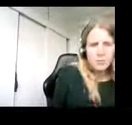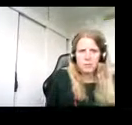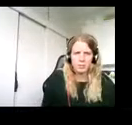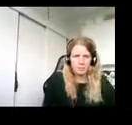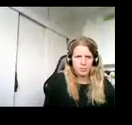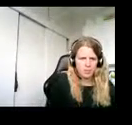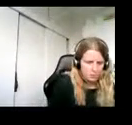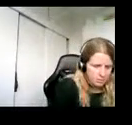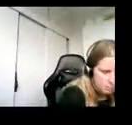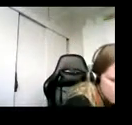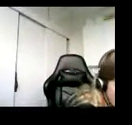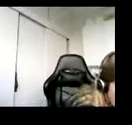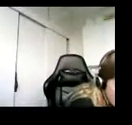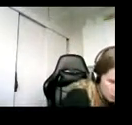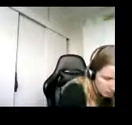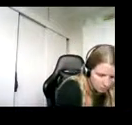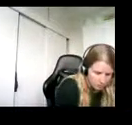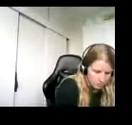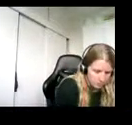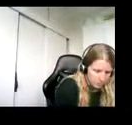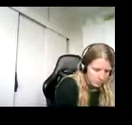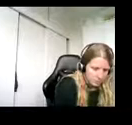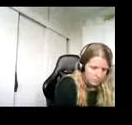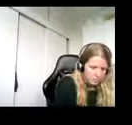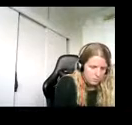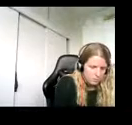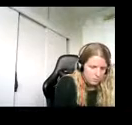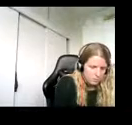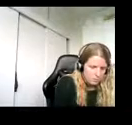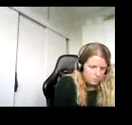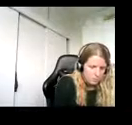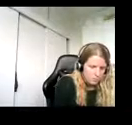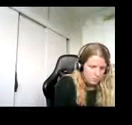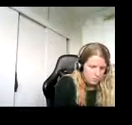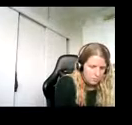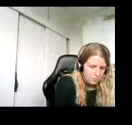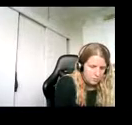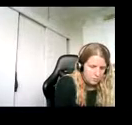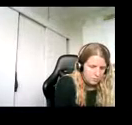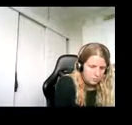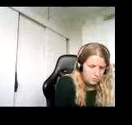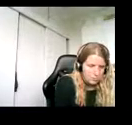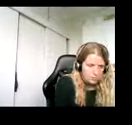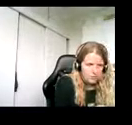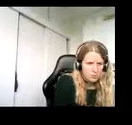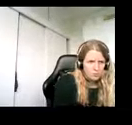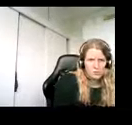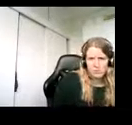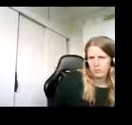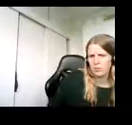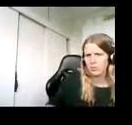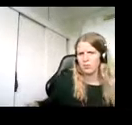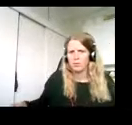tijdelijk. Maar we hopen echt dat dat iets uitzonderlijk is, dat dat zoveel mogelijk vermeden kan worden, zodat we opnieuw die eigenheid van speelpleinwerk gaan